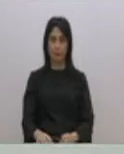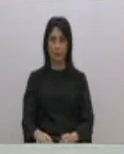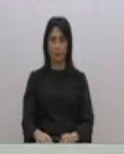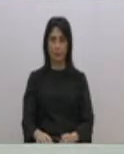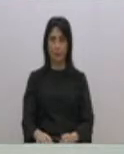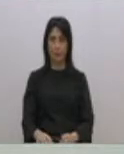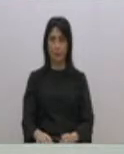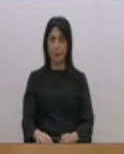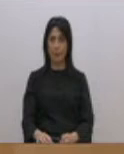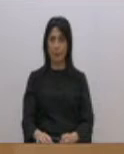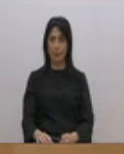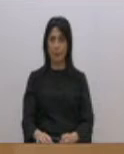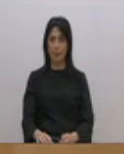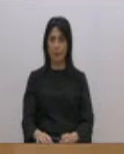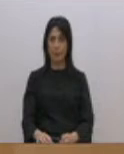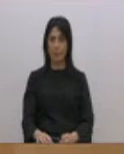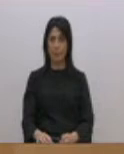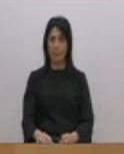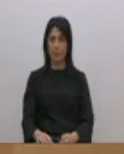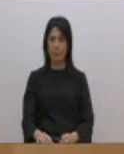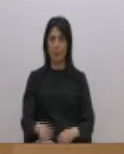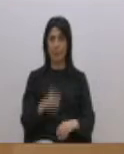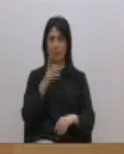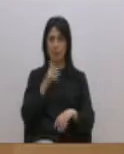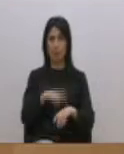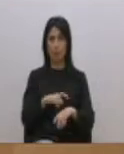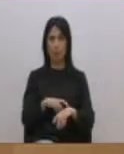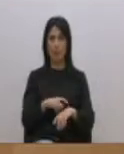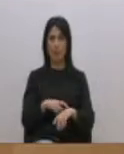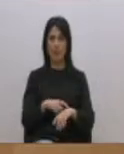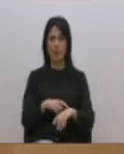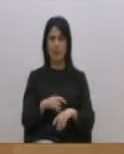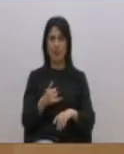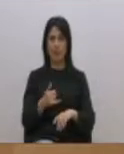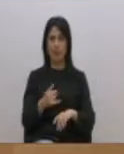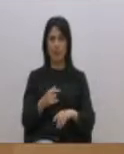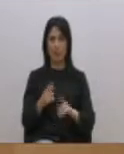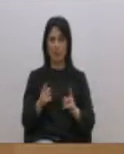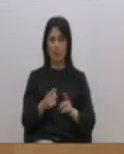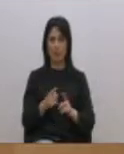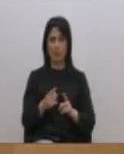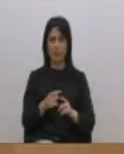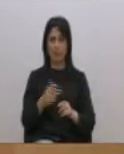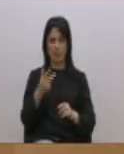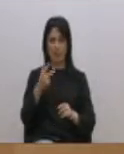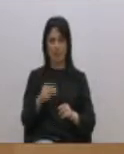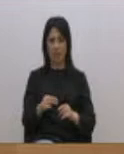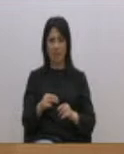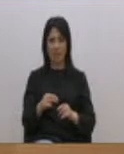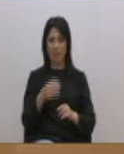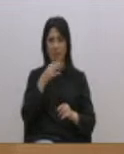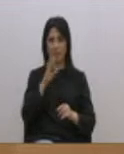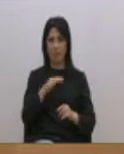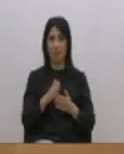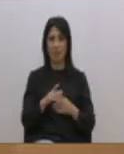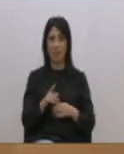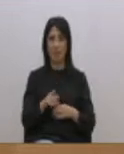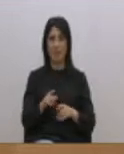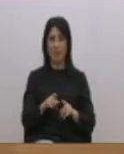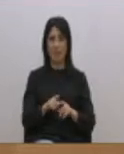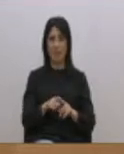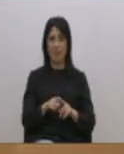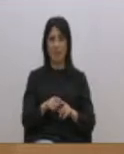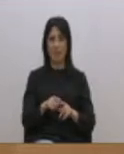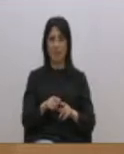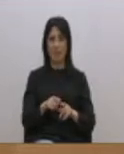Șelvanu, anu trois, ai trei roguri ca anu, mocred reglament, na, hevor se ati da mere rosuro, meti guacta, ca ati